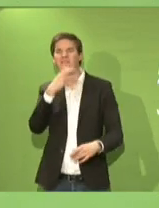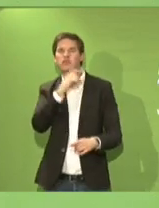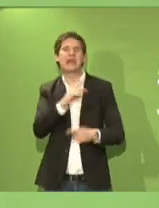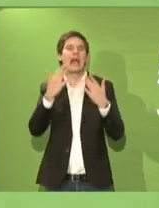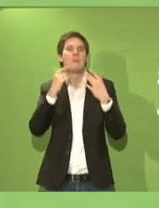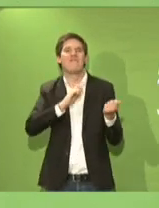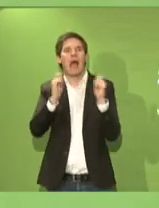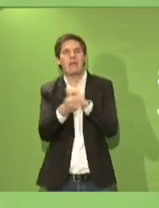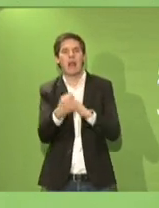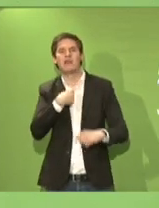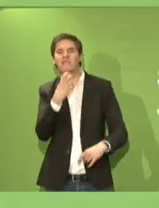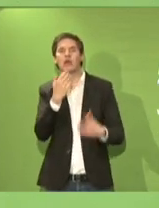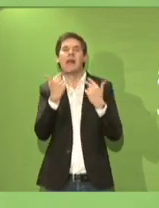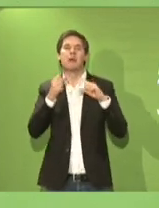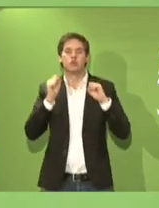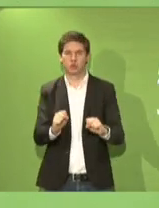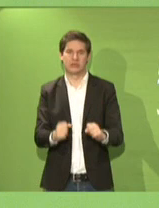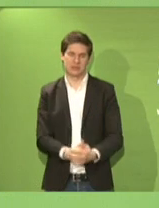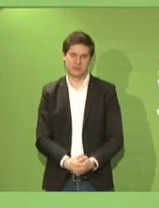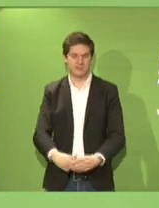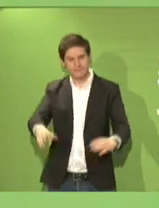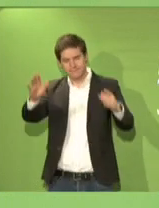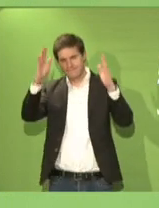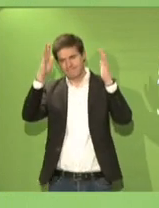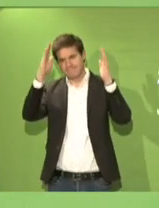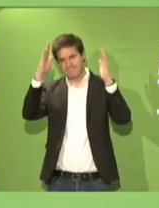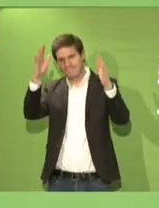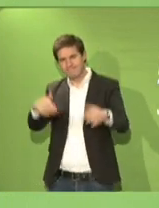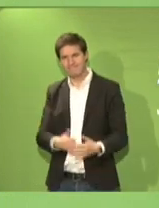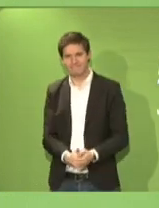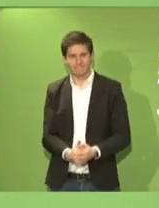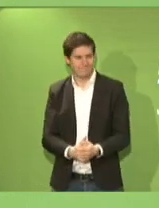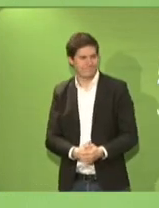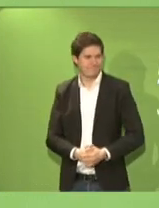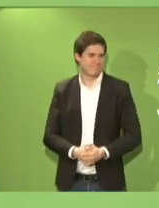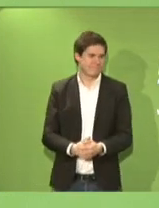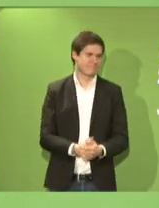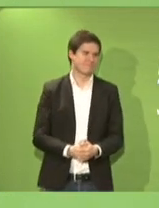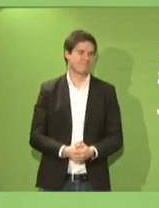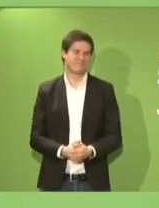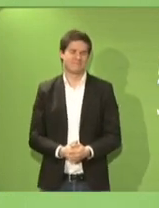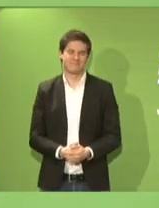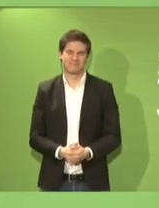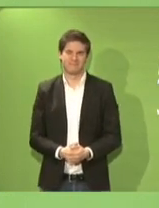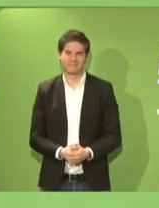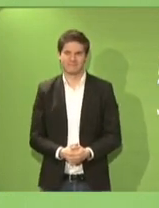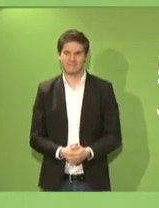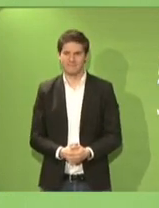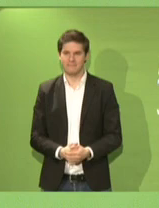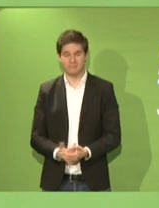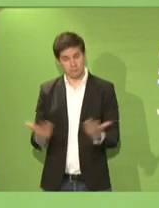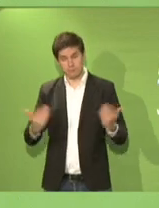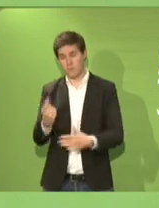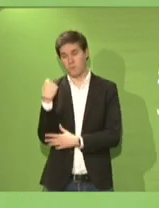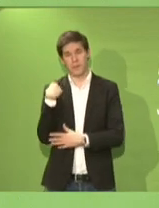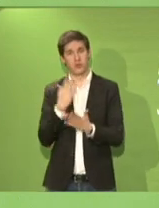Freundinnen und Freunde. Und ein tolles Signal war